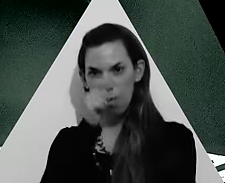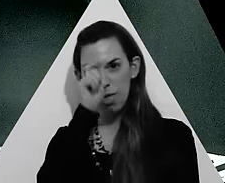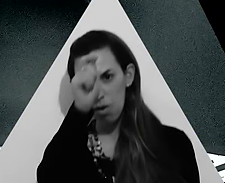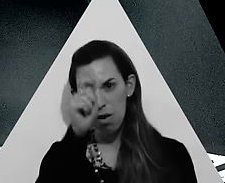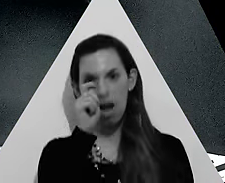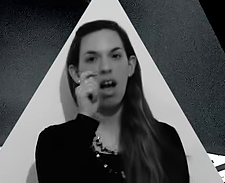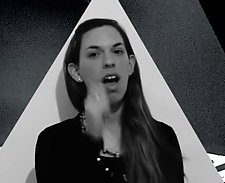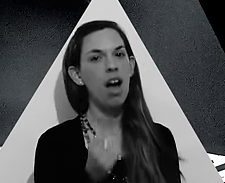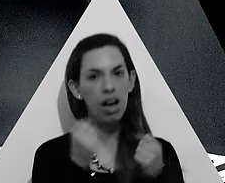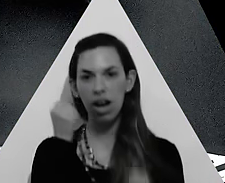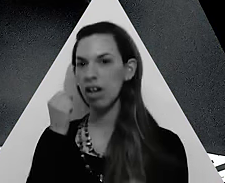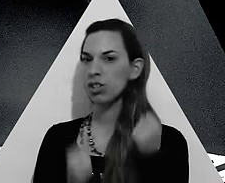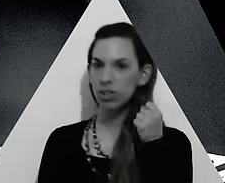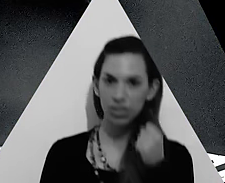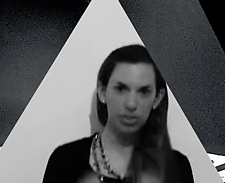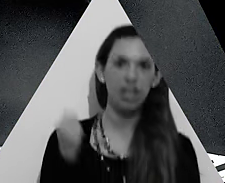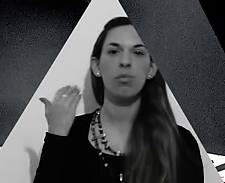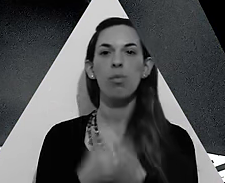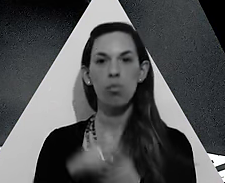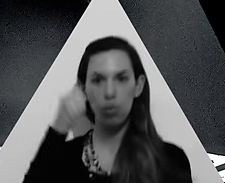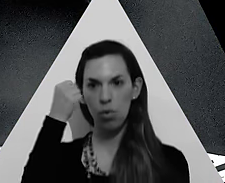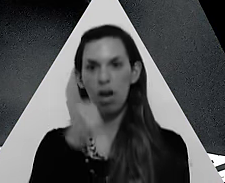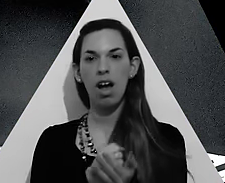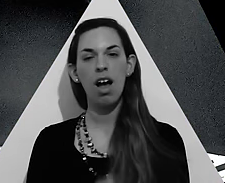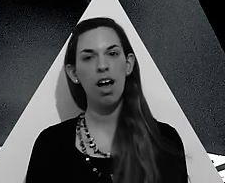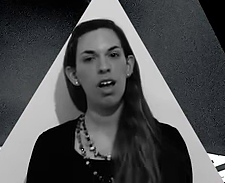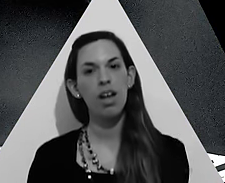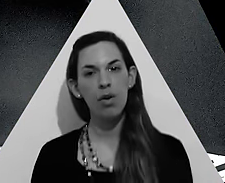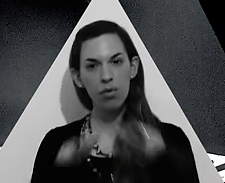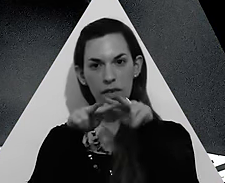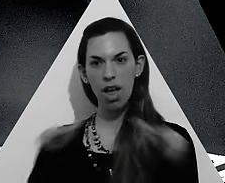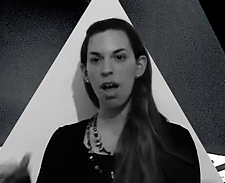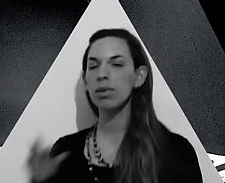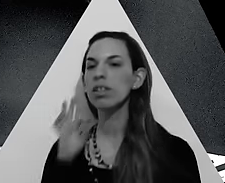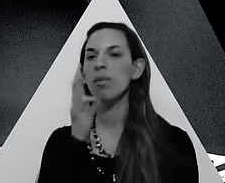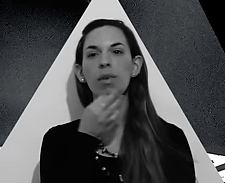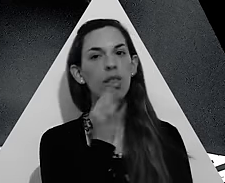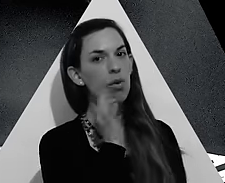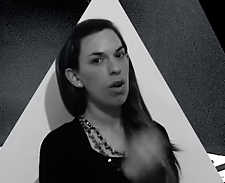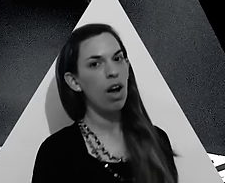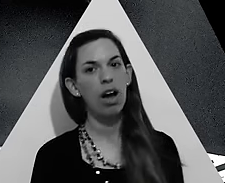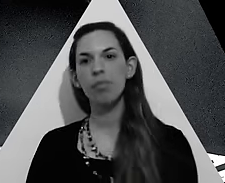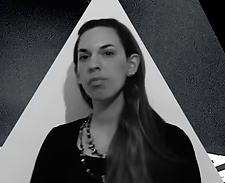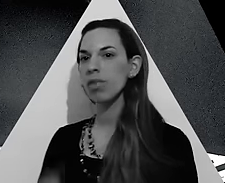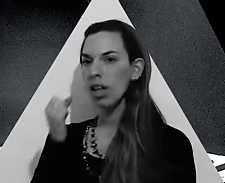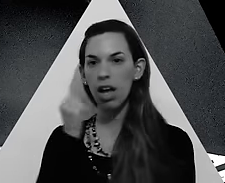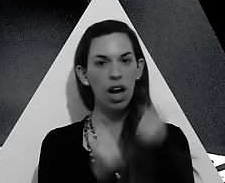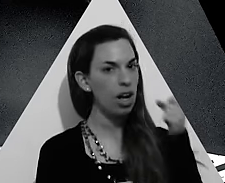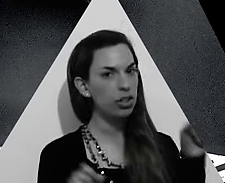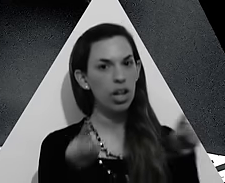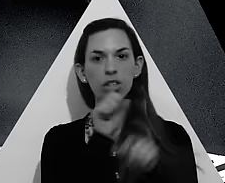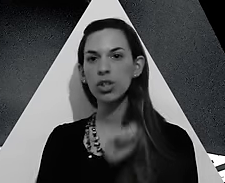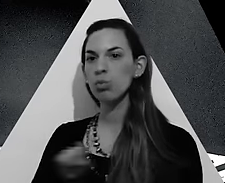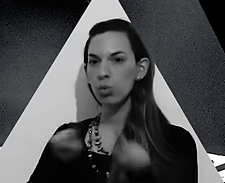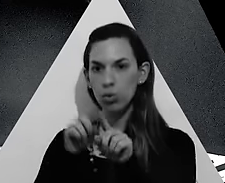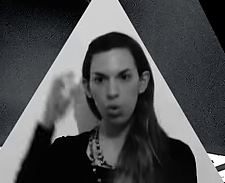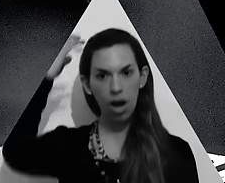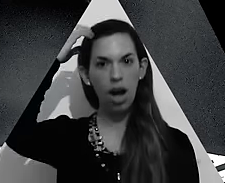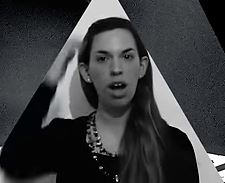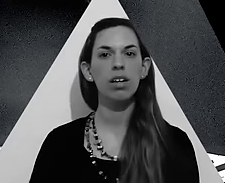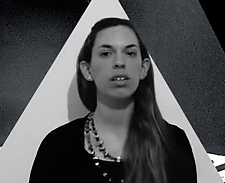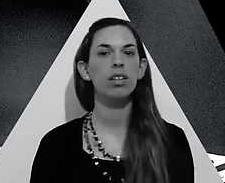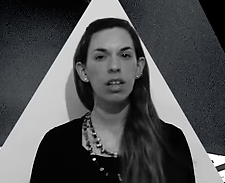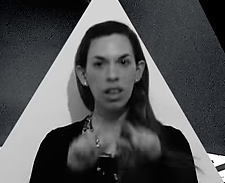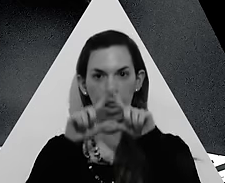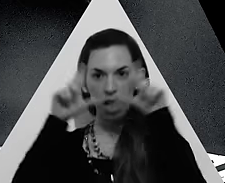של תור בדואר קשה קשה לגמור פה תואר קשה והמצב בנוער קשה קשה לשיר כמו